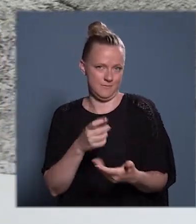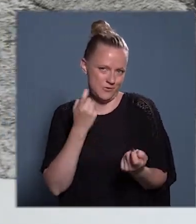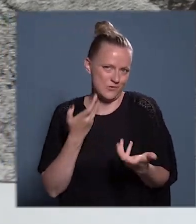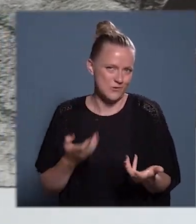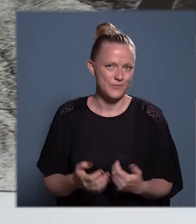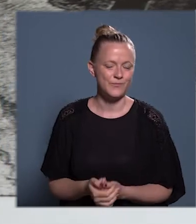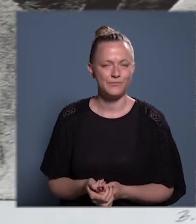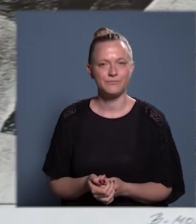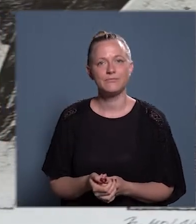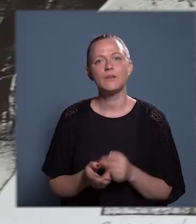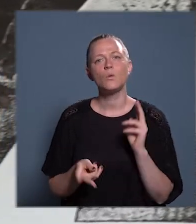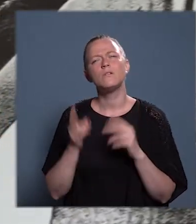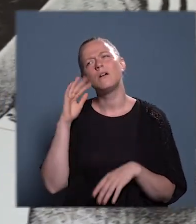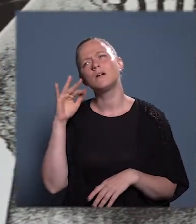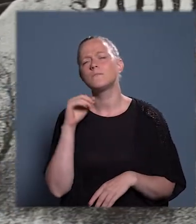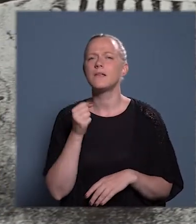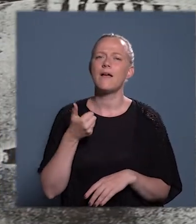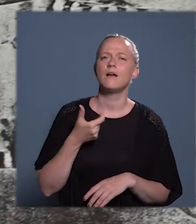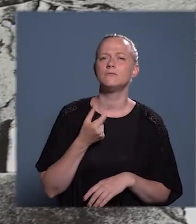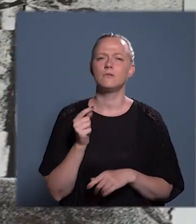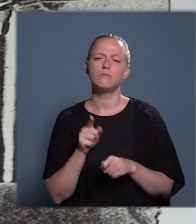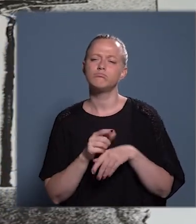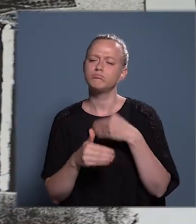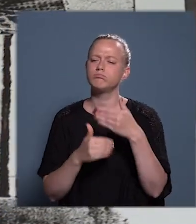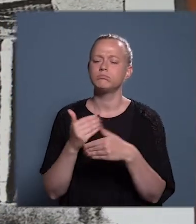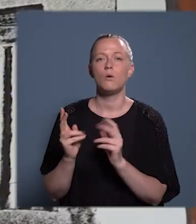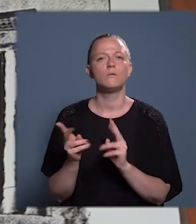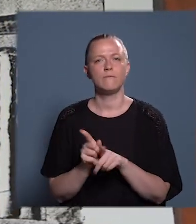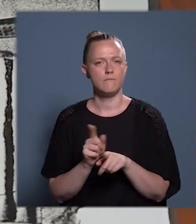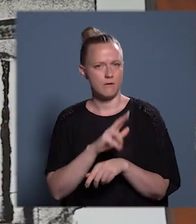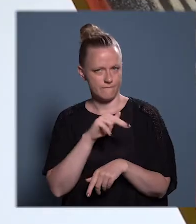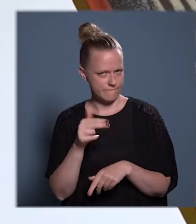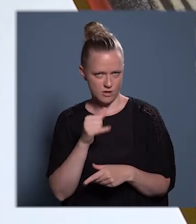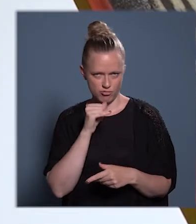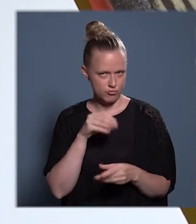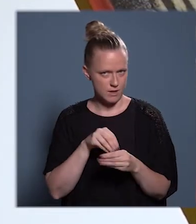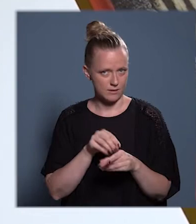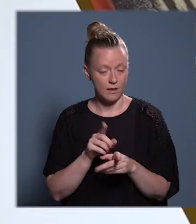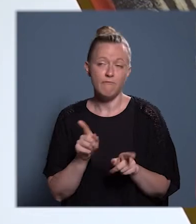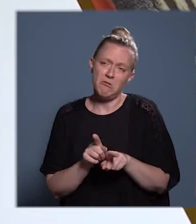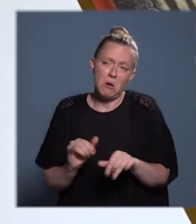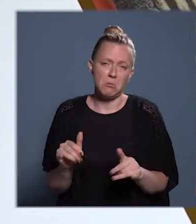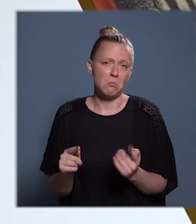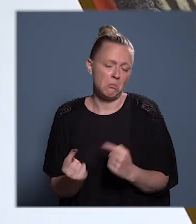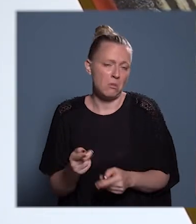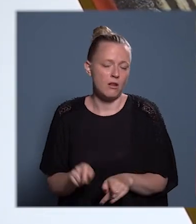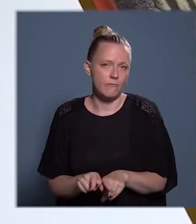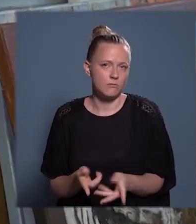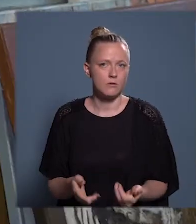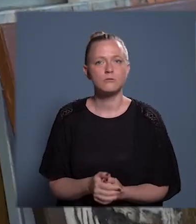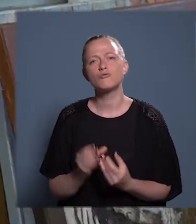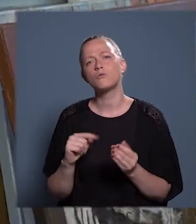Hogyan képzeljem el egy napját? Van olyan nap, hogy ne festene? Van. Igen, van. Én nagyon sokszor van úgy,